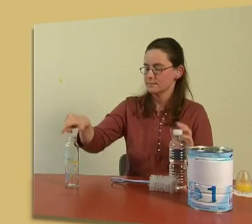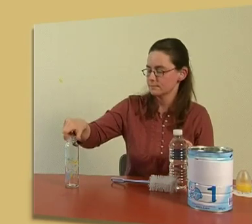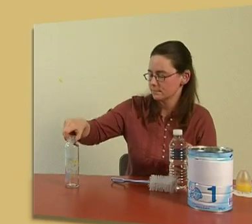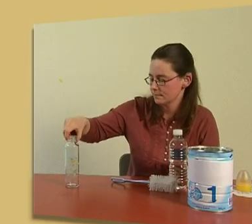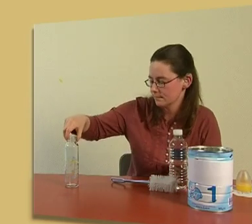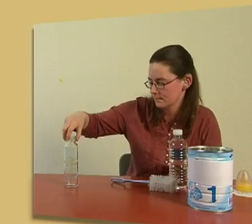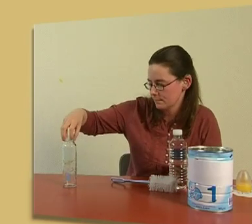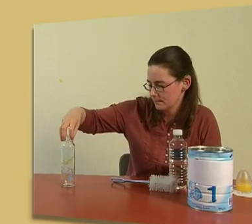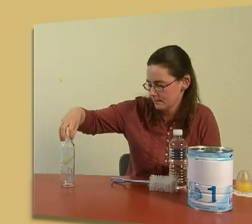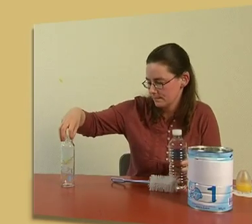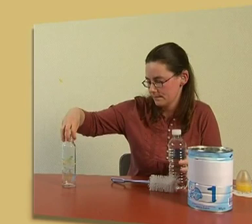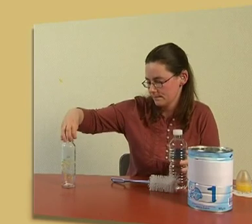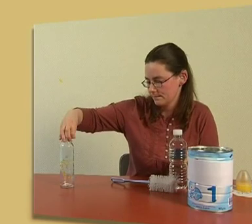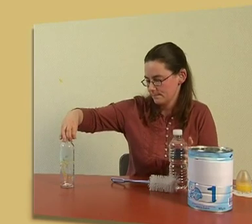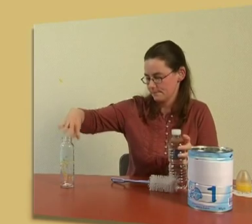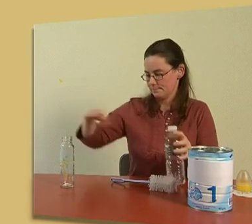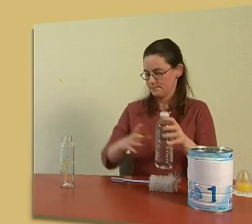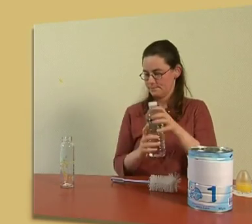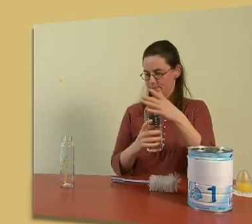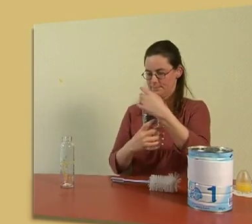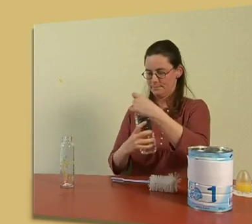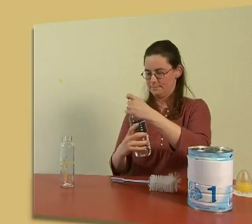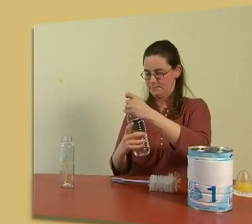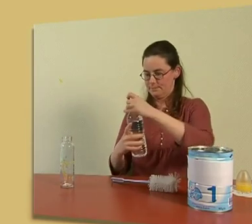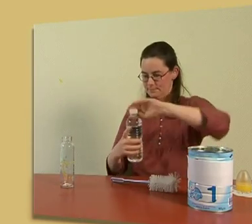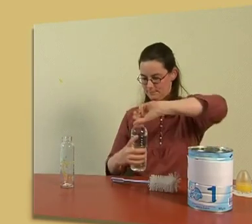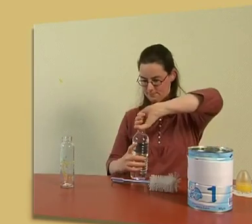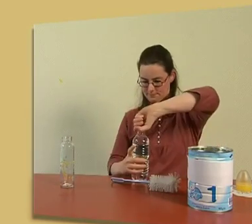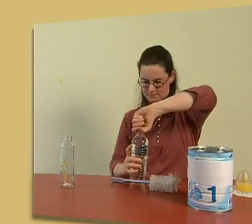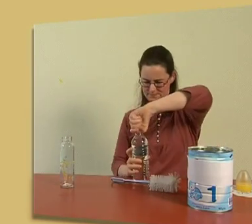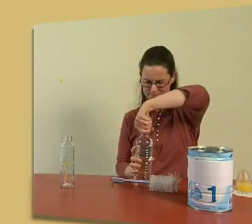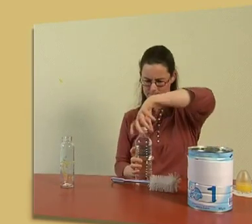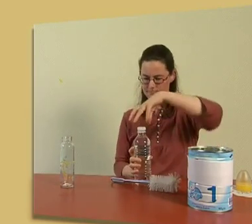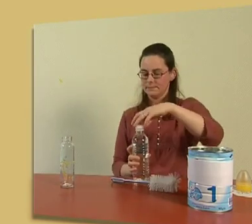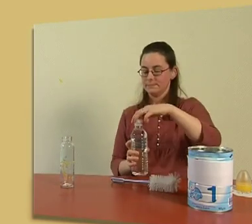Et on suit sur le petit trait 90.